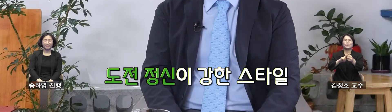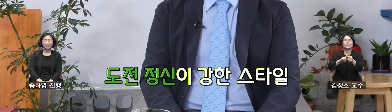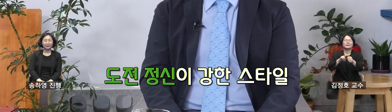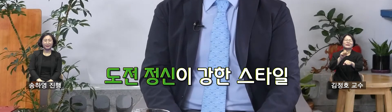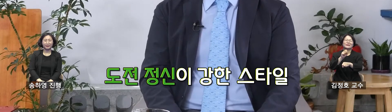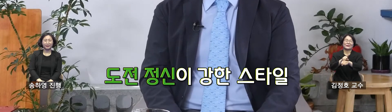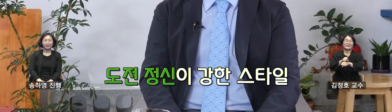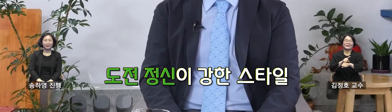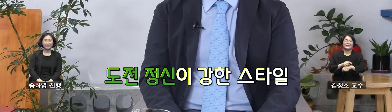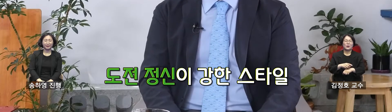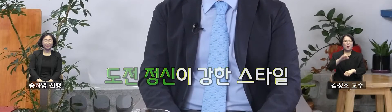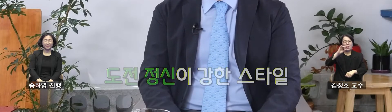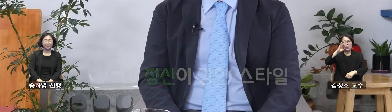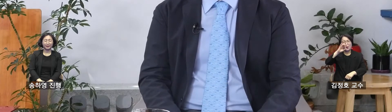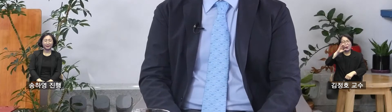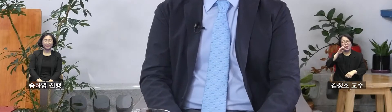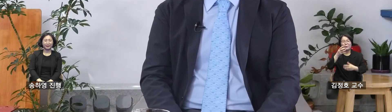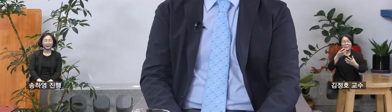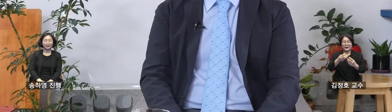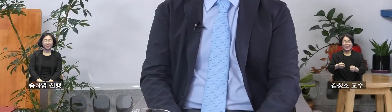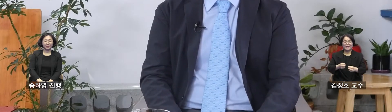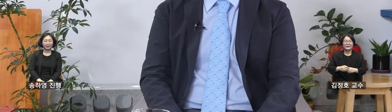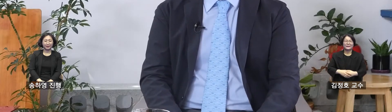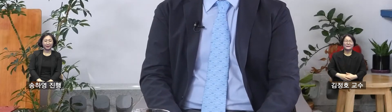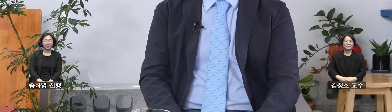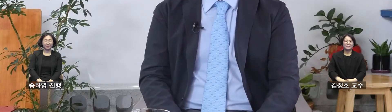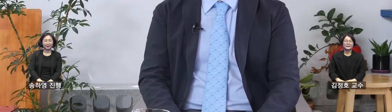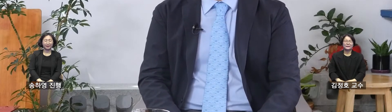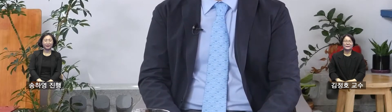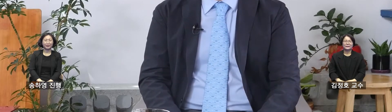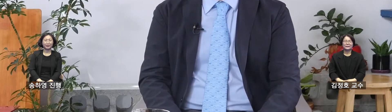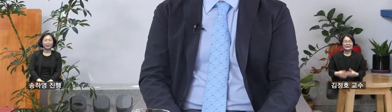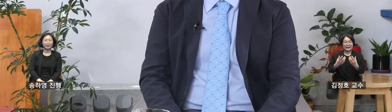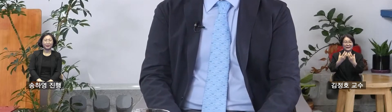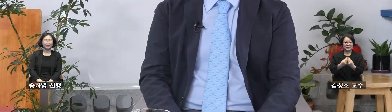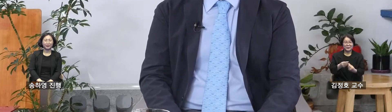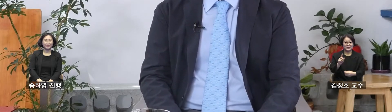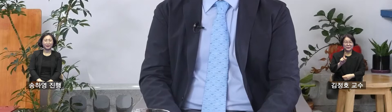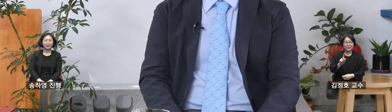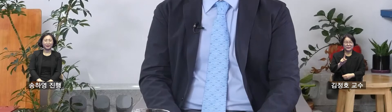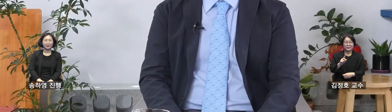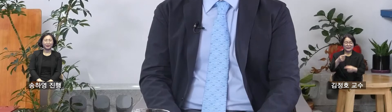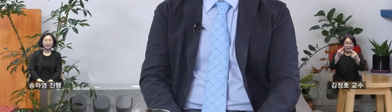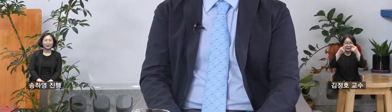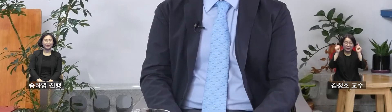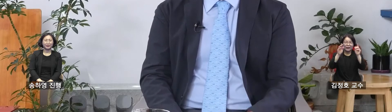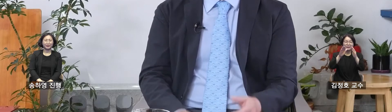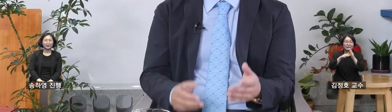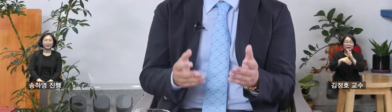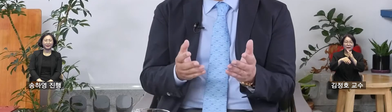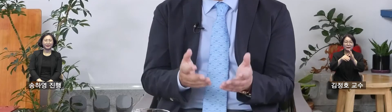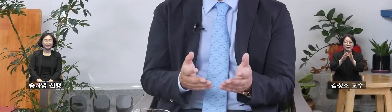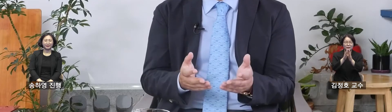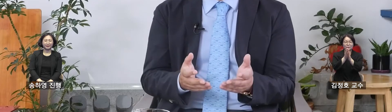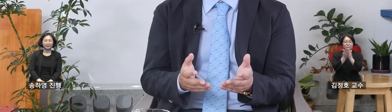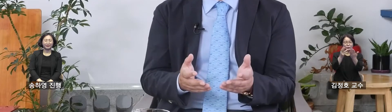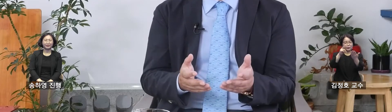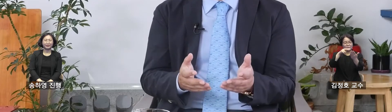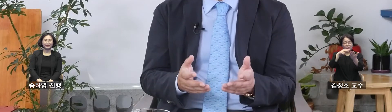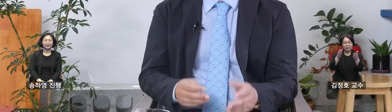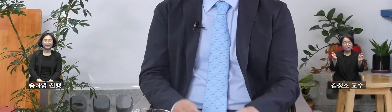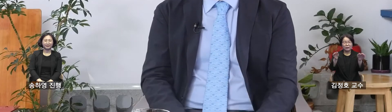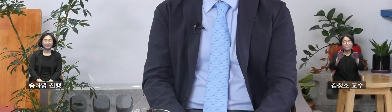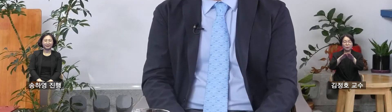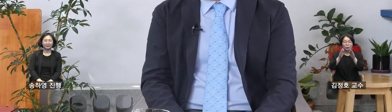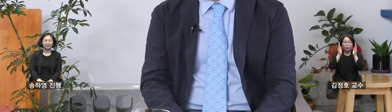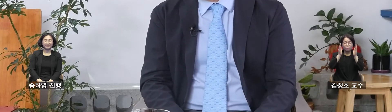같습니다. 호기심이 많고 그랬던 것 같습니다. 예를 들면. 대학을 다닐 때 도서관에서 제가 공부를 하고 있지